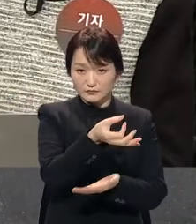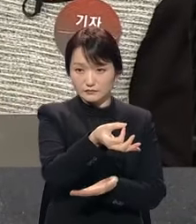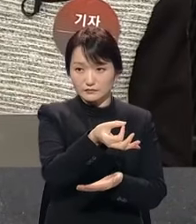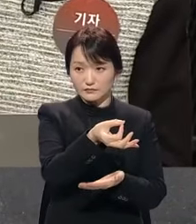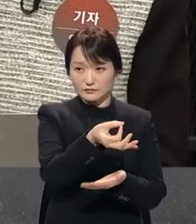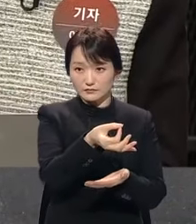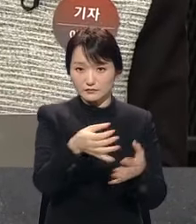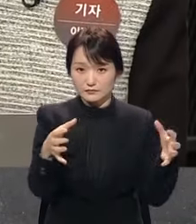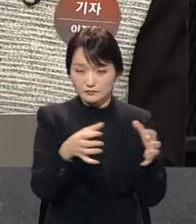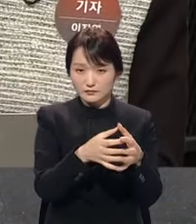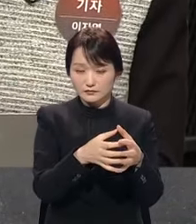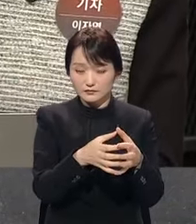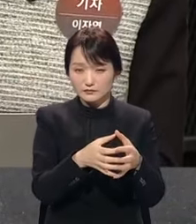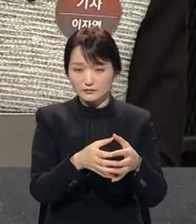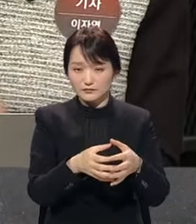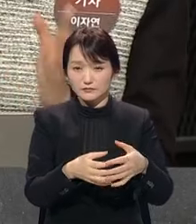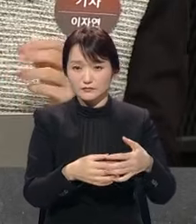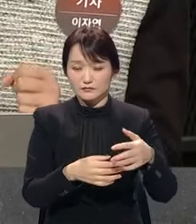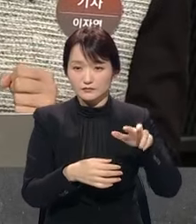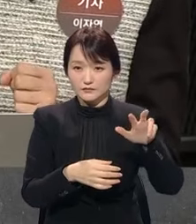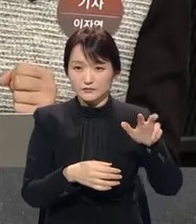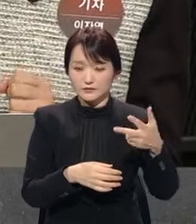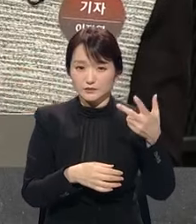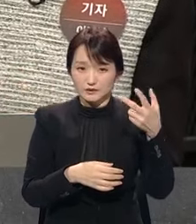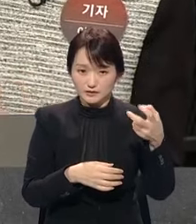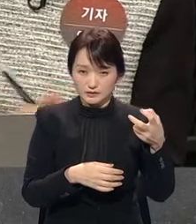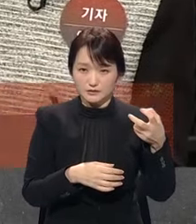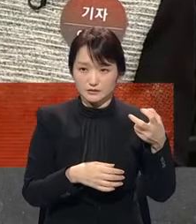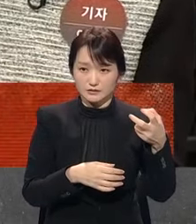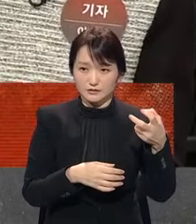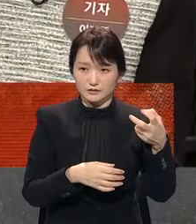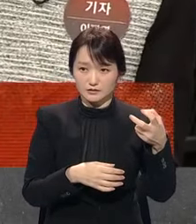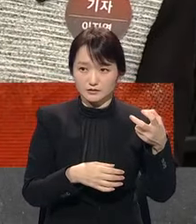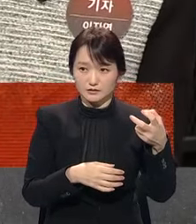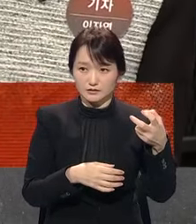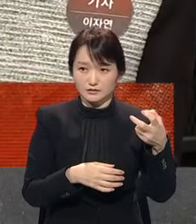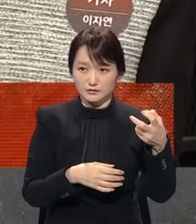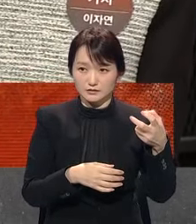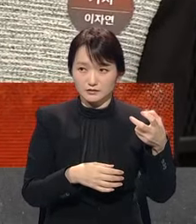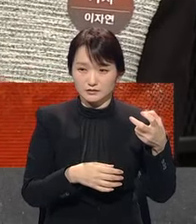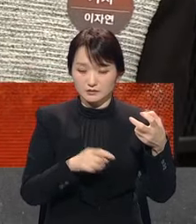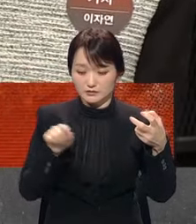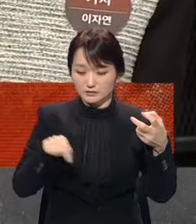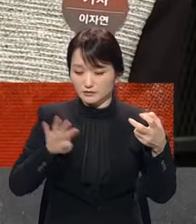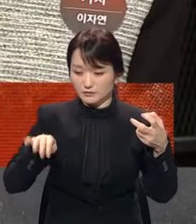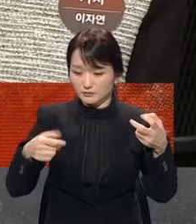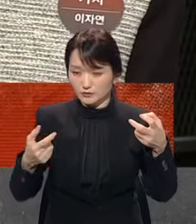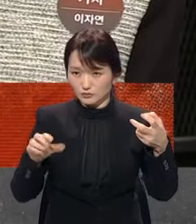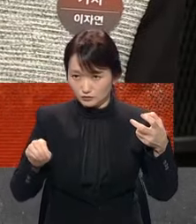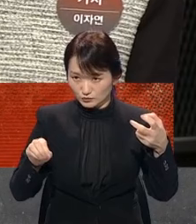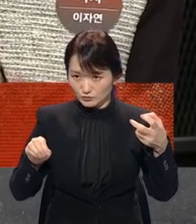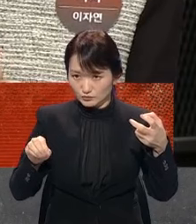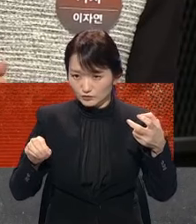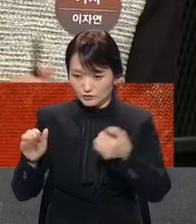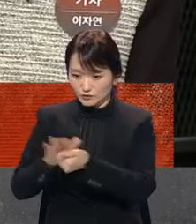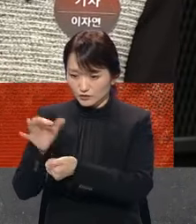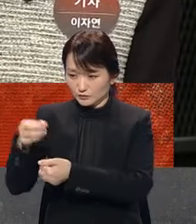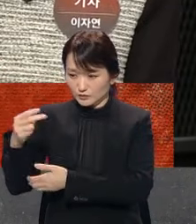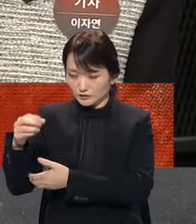총 770여만 원이었거든요. 이 중에 60%니까 460여만 원입니다. 여기에 위자료 2천만 원까지 더해서